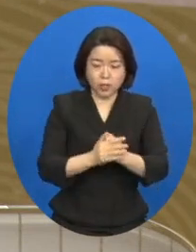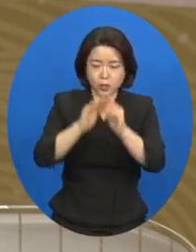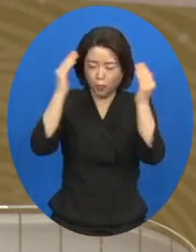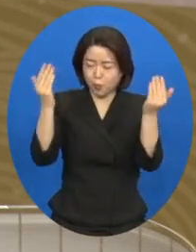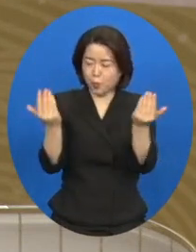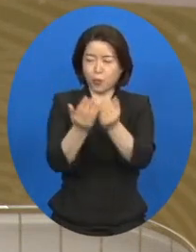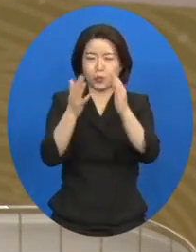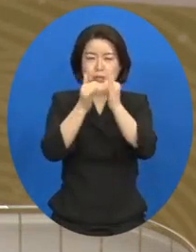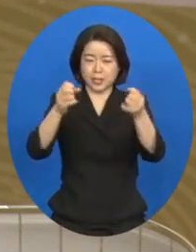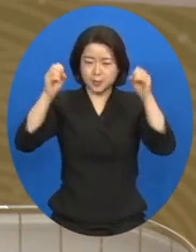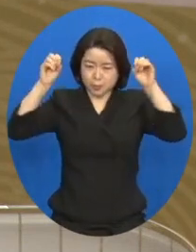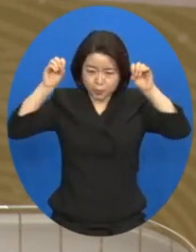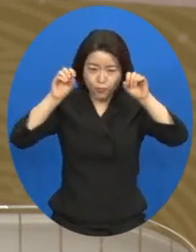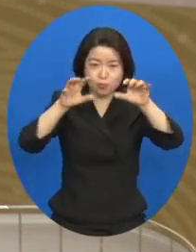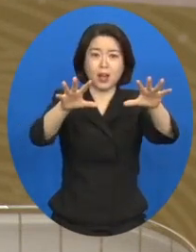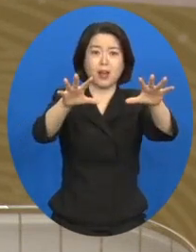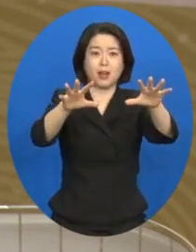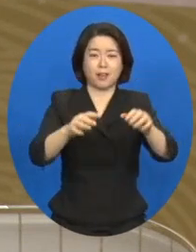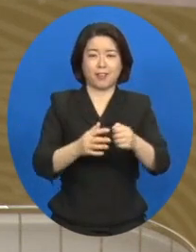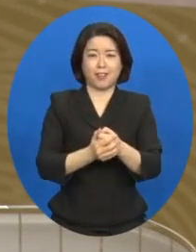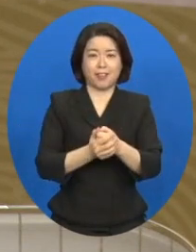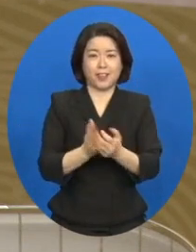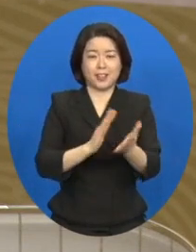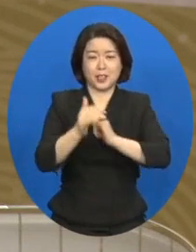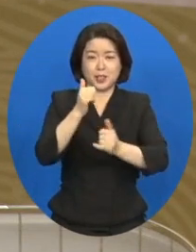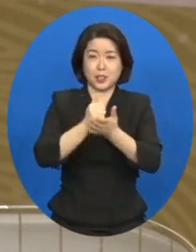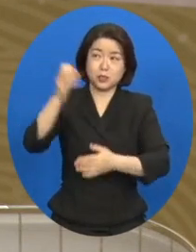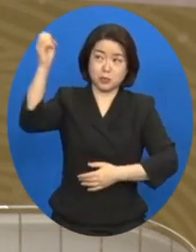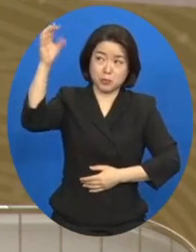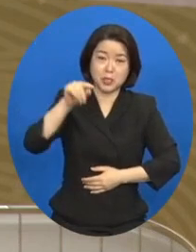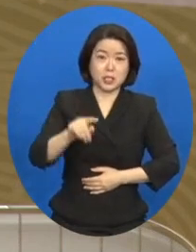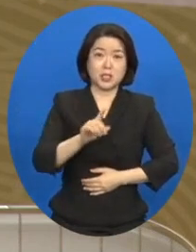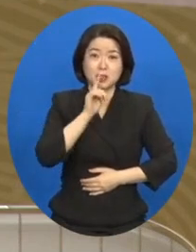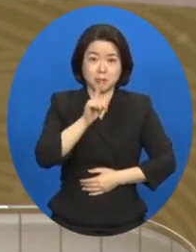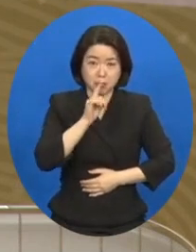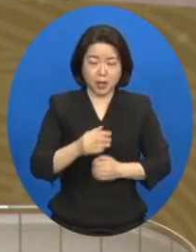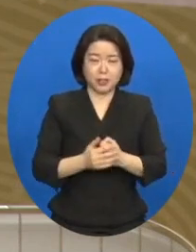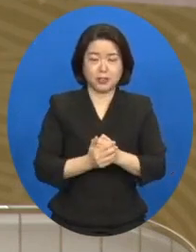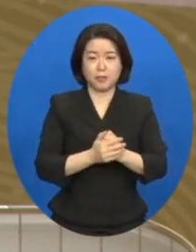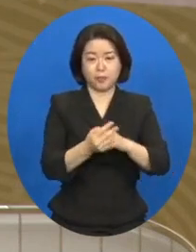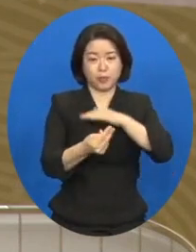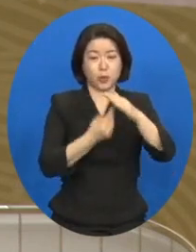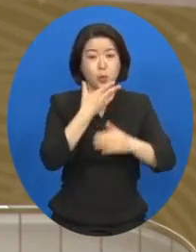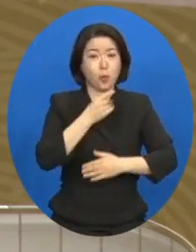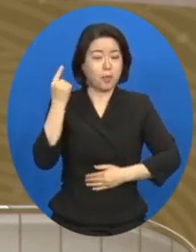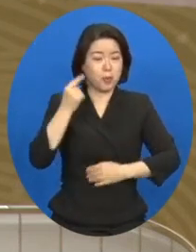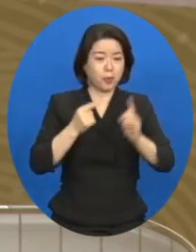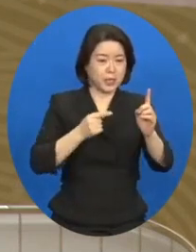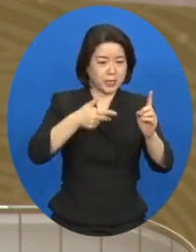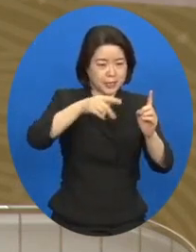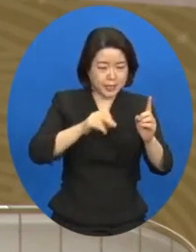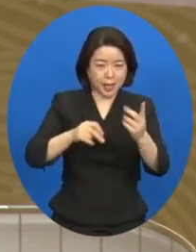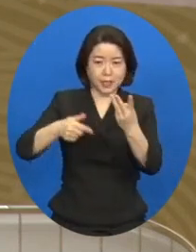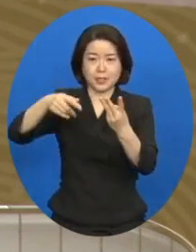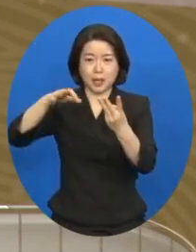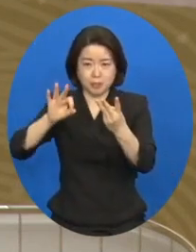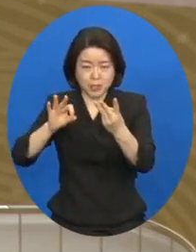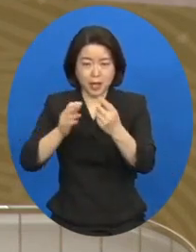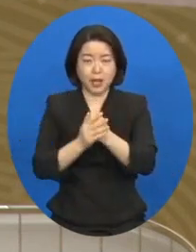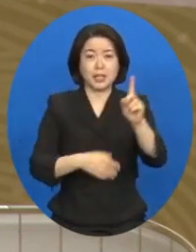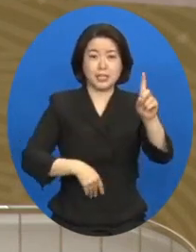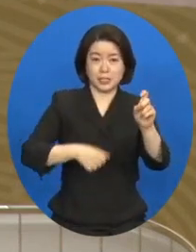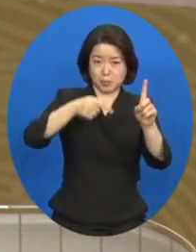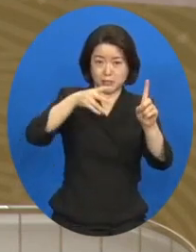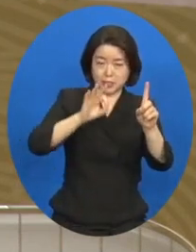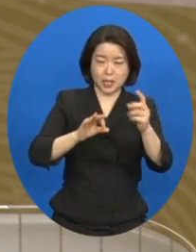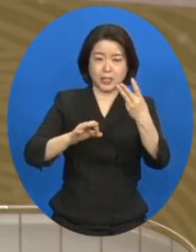비추고 있다. 예수님이 빛이라는 이 증거는 요한복음 1장, 3장, 그리고